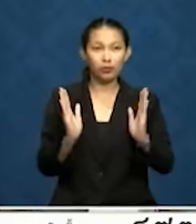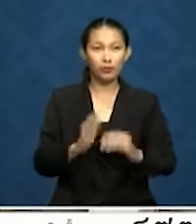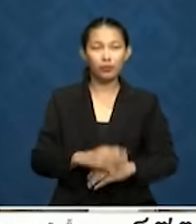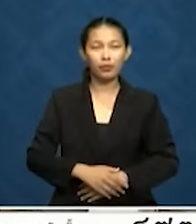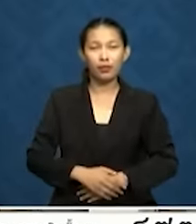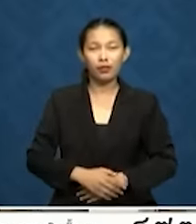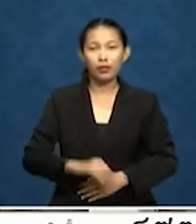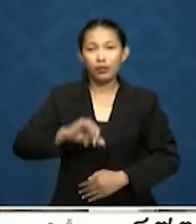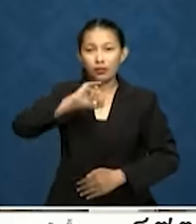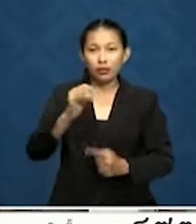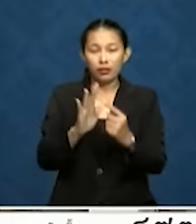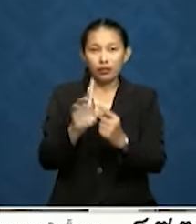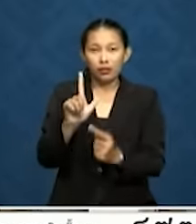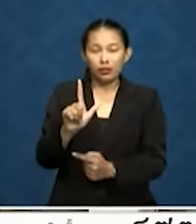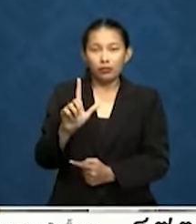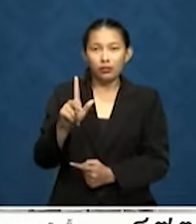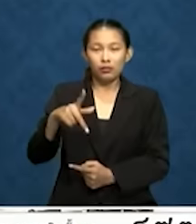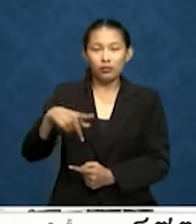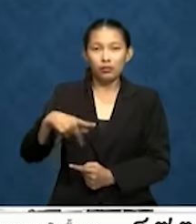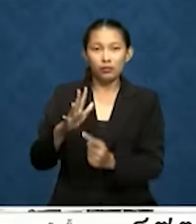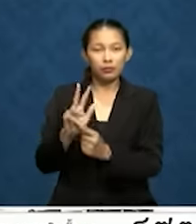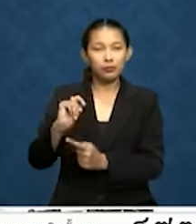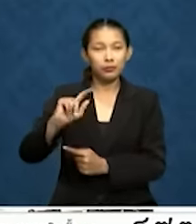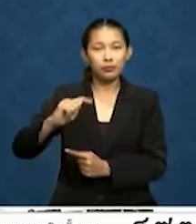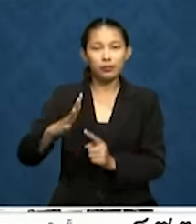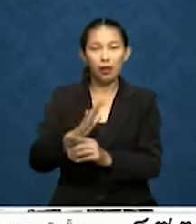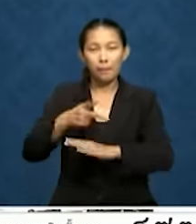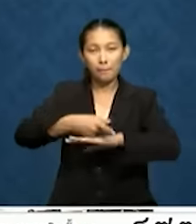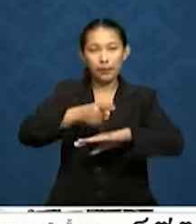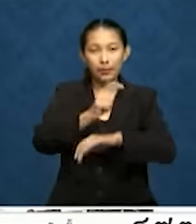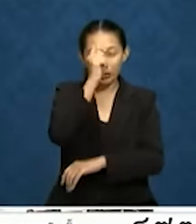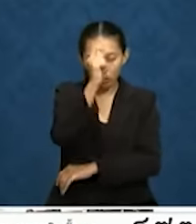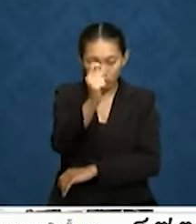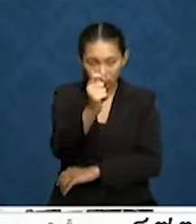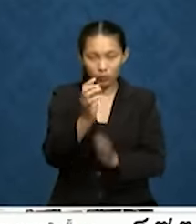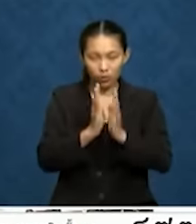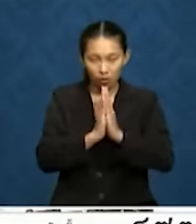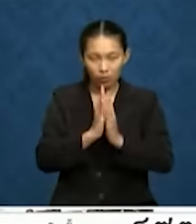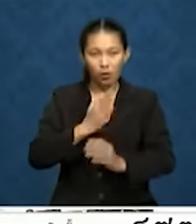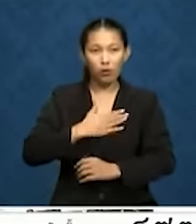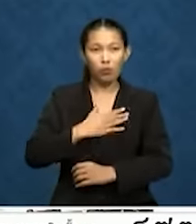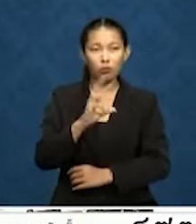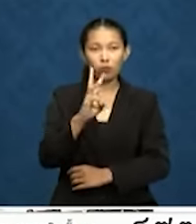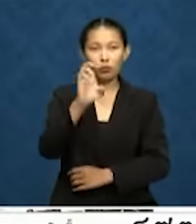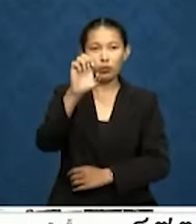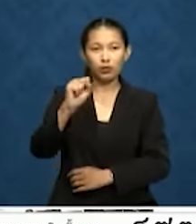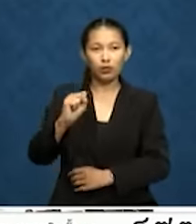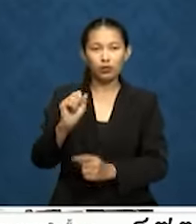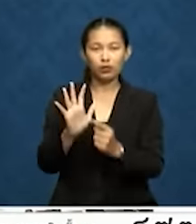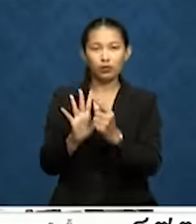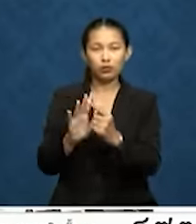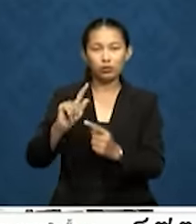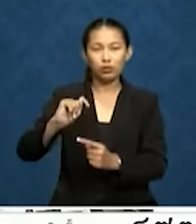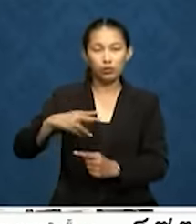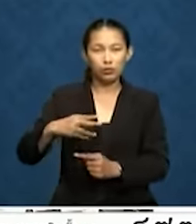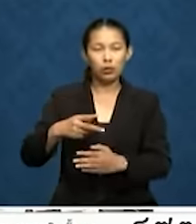ท่านจุลพันธ์ครับเชิญครับ ท่านประธานที่เคารพครับกราบเรียนท่านประธานผมวิสุทธิ์ชัยรุณนะครับในฐานะประธ